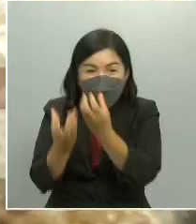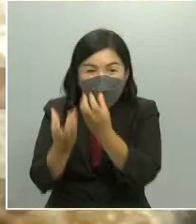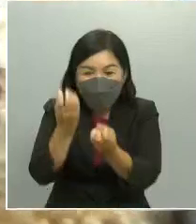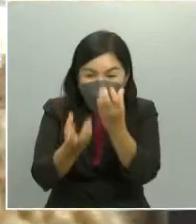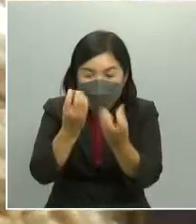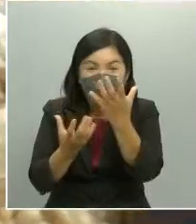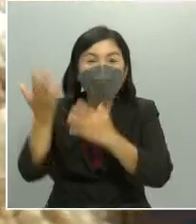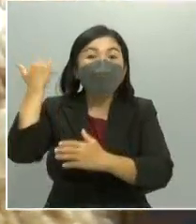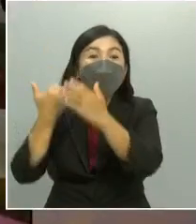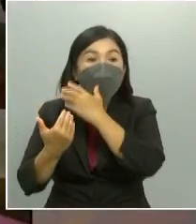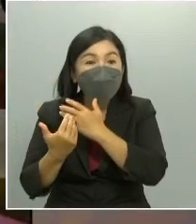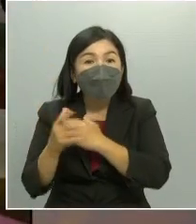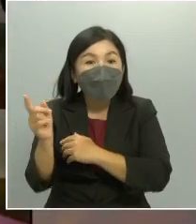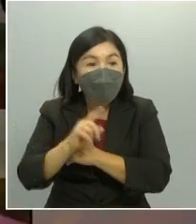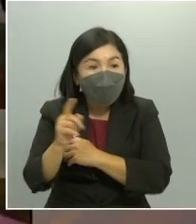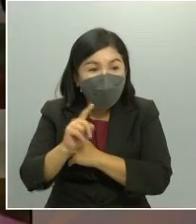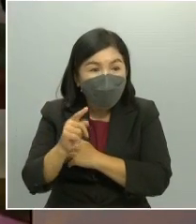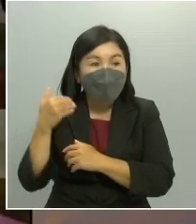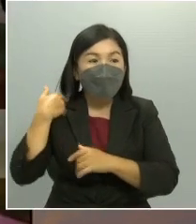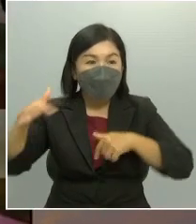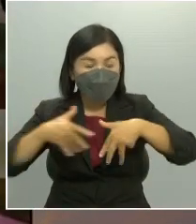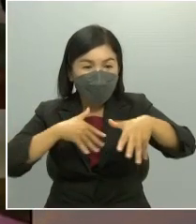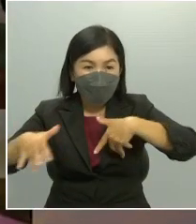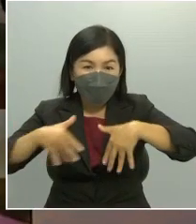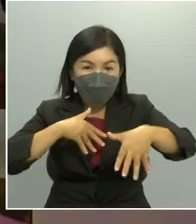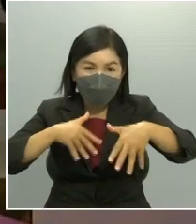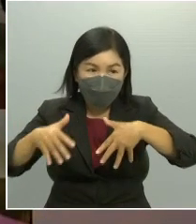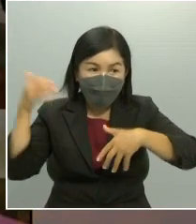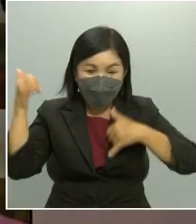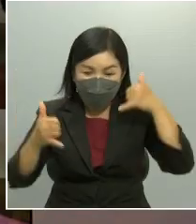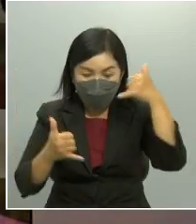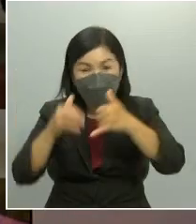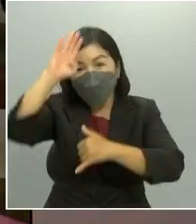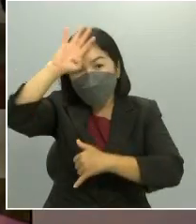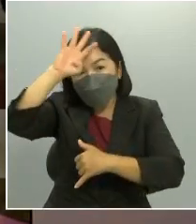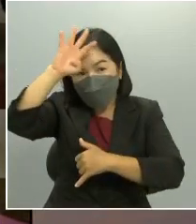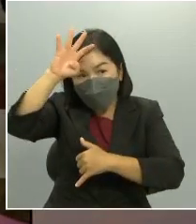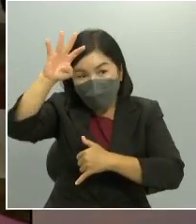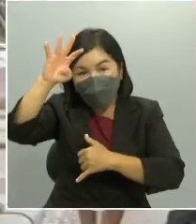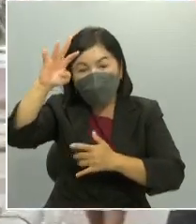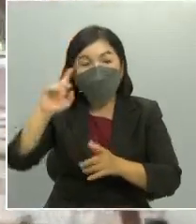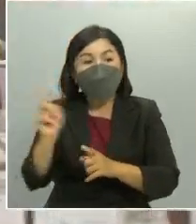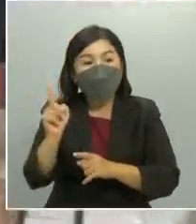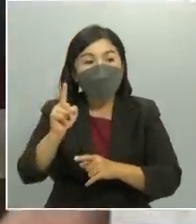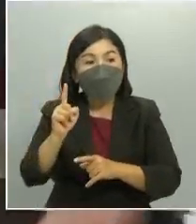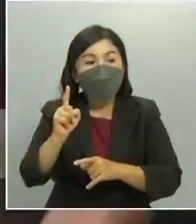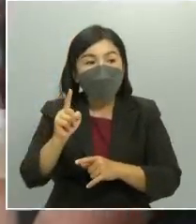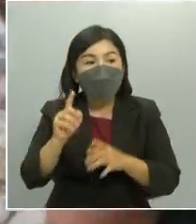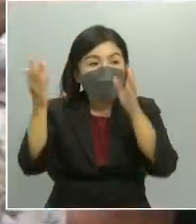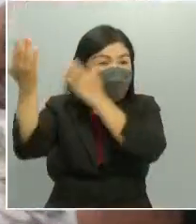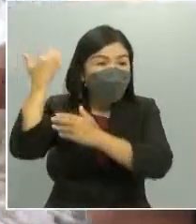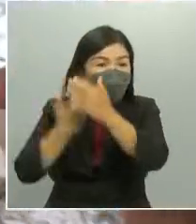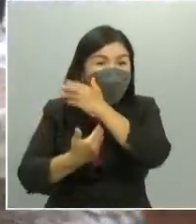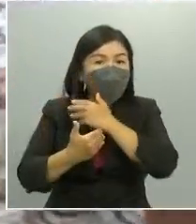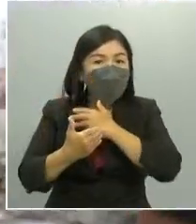แต่ขณะเดียวกันมันเกิดเพื่อนขึ้นมาเพราะว่ามีมวลชนอิสระมาที่คลองเตยมันจะเอามาตั้งบูธเกี่ยวกับชีวประวัติของ